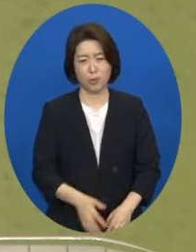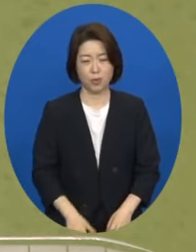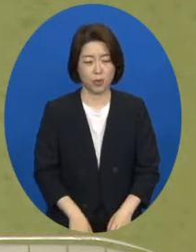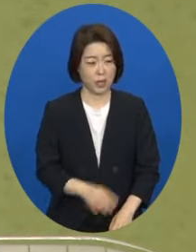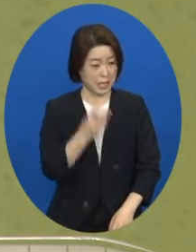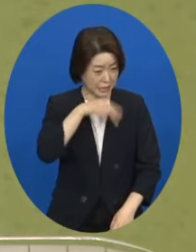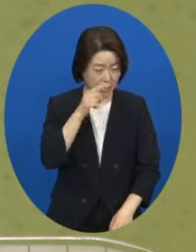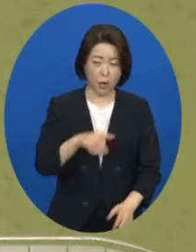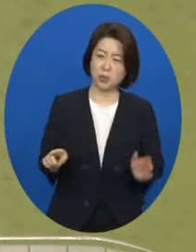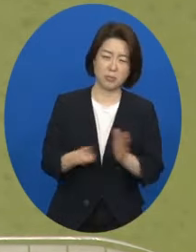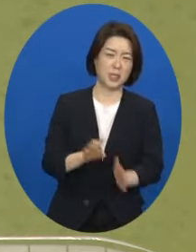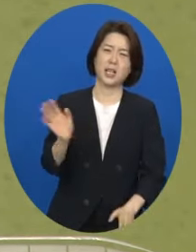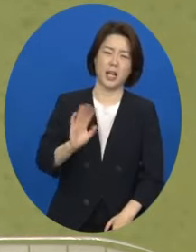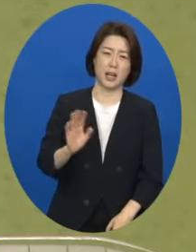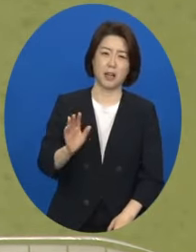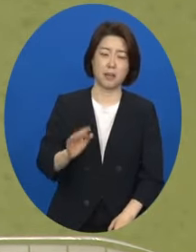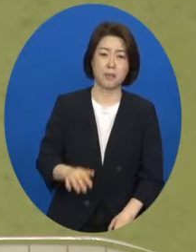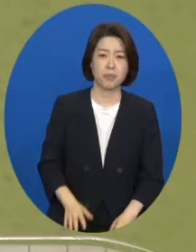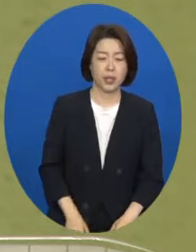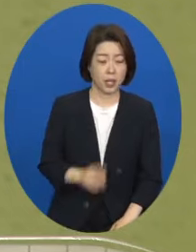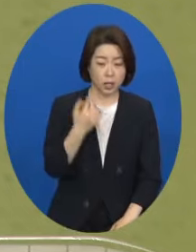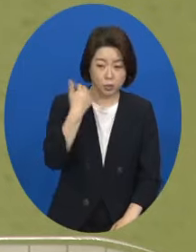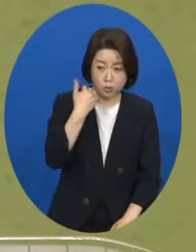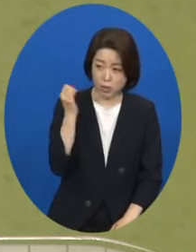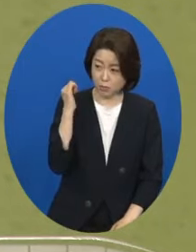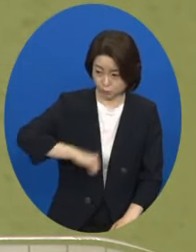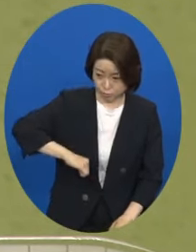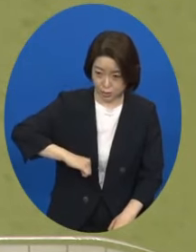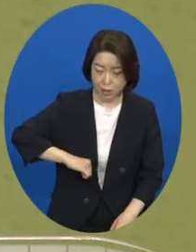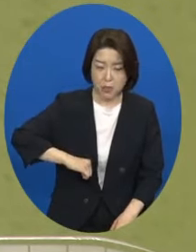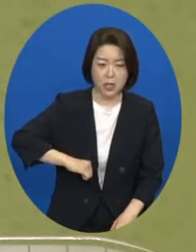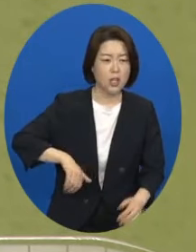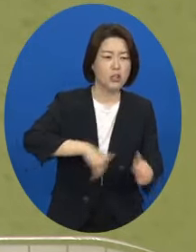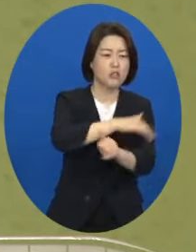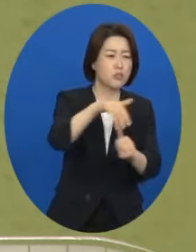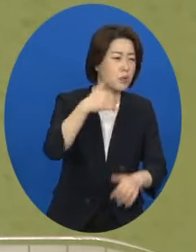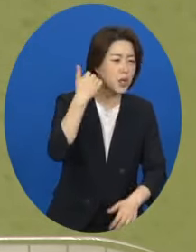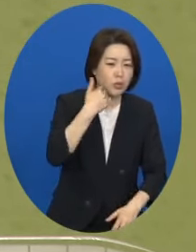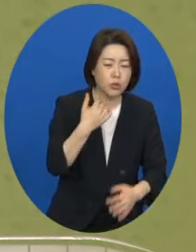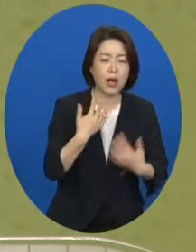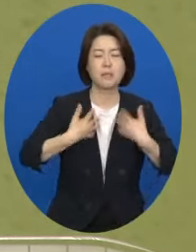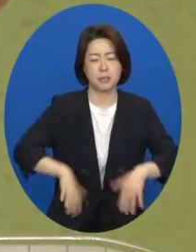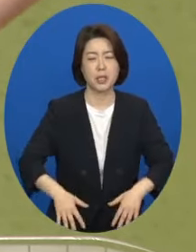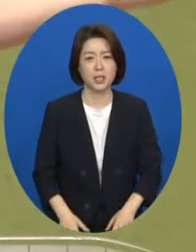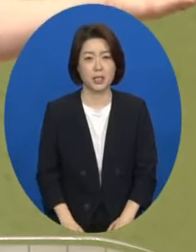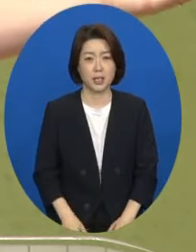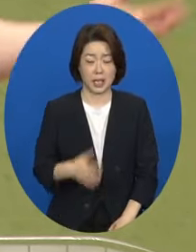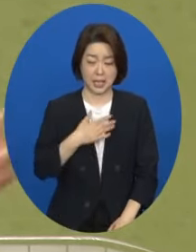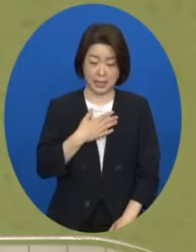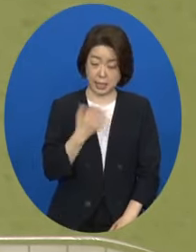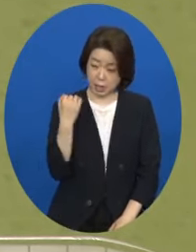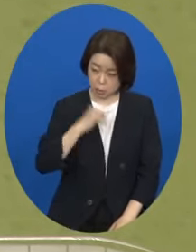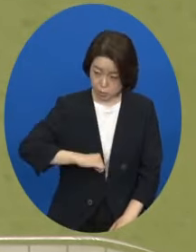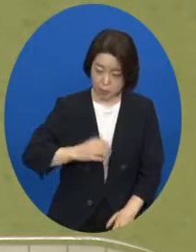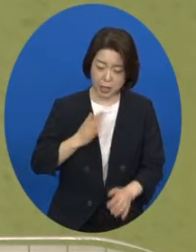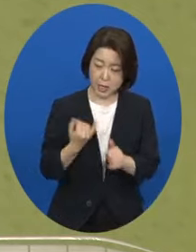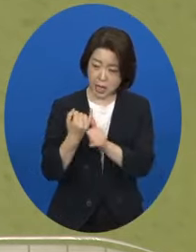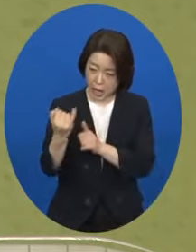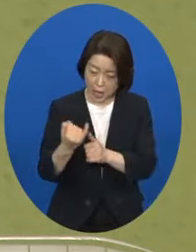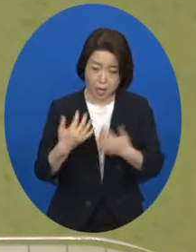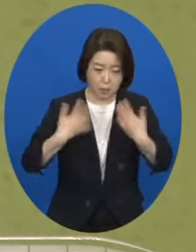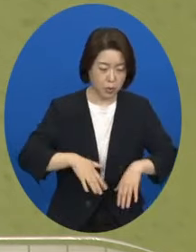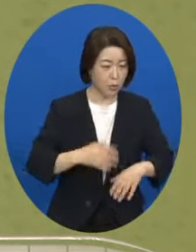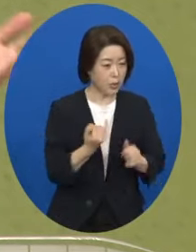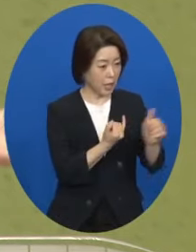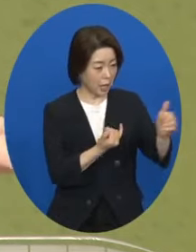그러니까 누군가가 불순종하면 주변 사람들이 피곤해진다는 걸 여러분 기억하십시오. 내가 불순종하면 나의 아내가 피곤해지고 나의 남편이